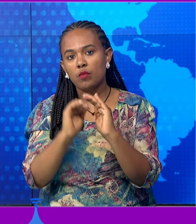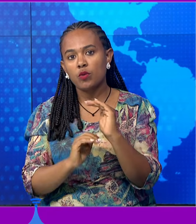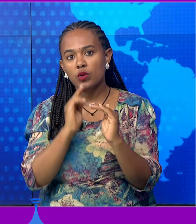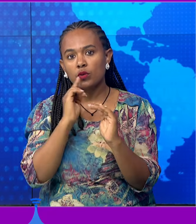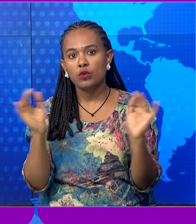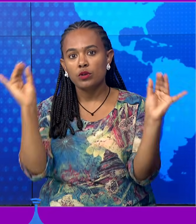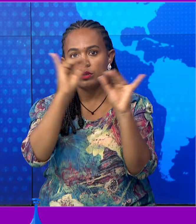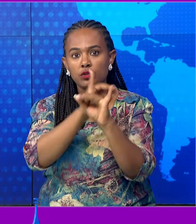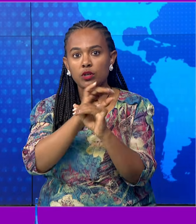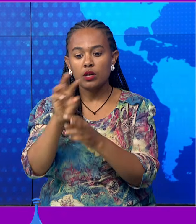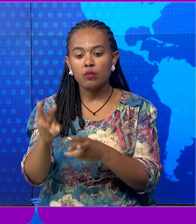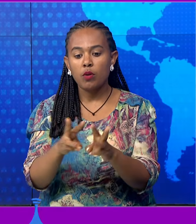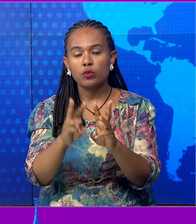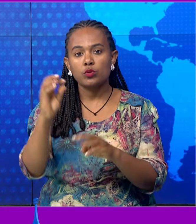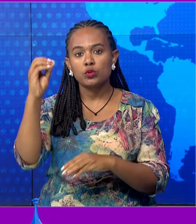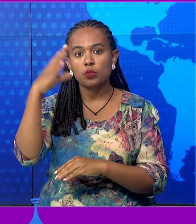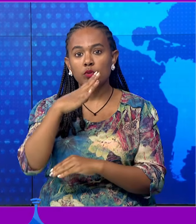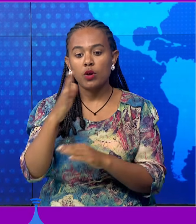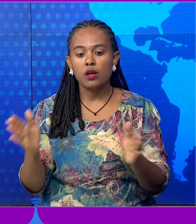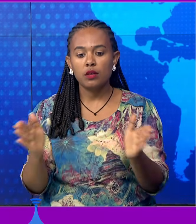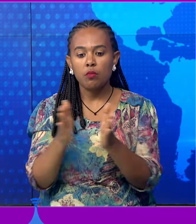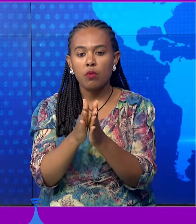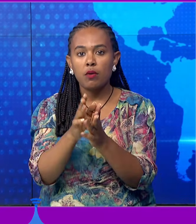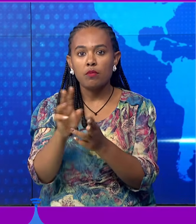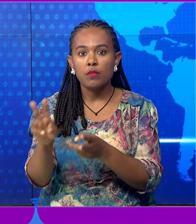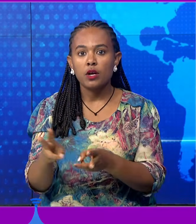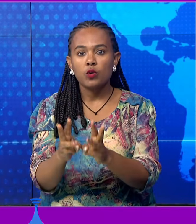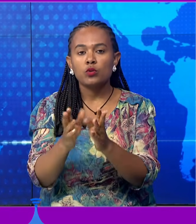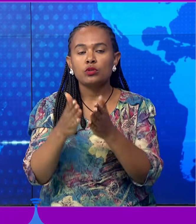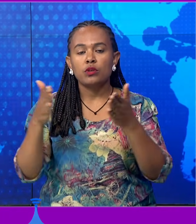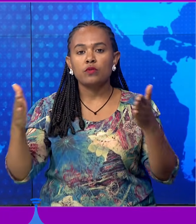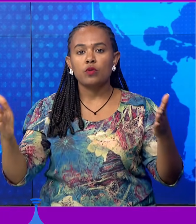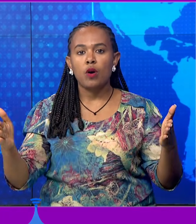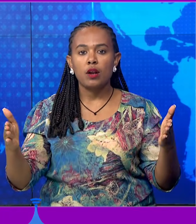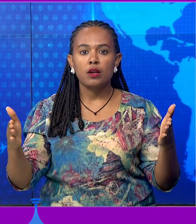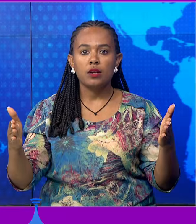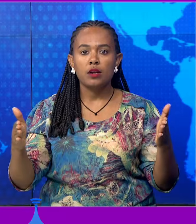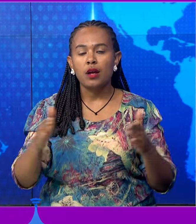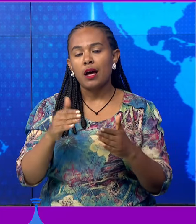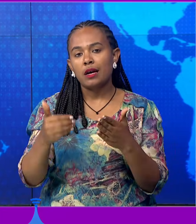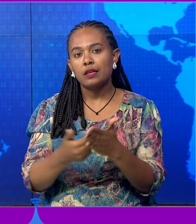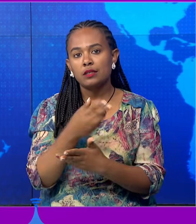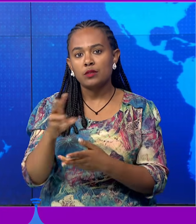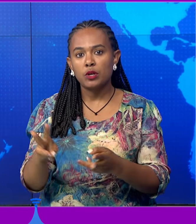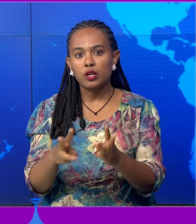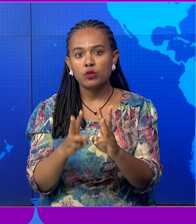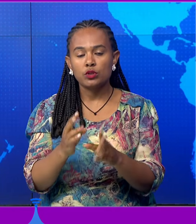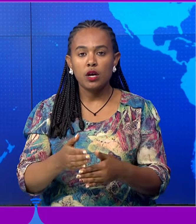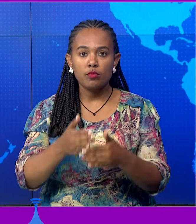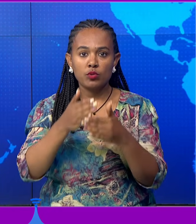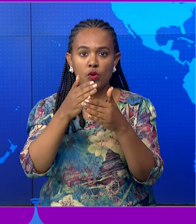ጨለማ ጎዳናዎች በርተዋል። ጠባብ መንገዶች ሰፍተዋል። አዳዲስ መንገዶች ተገንብተዋል።